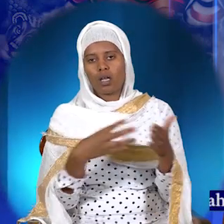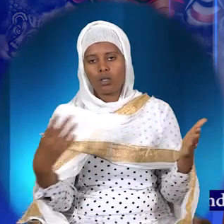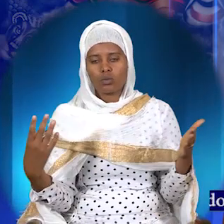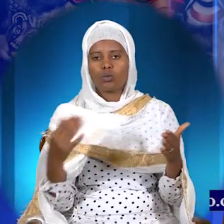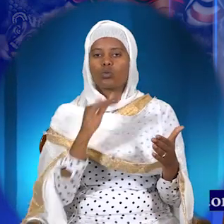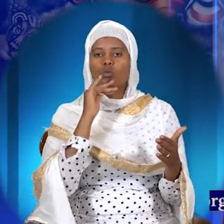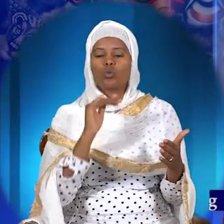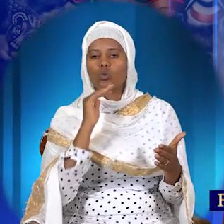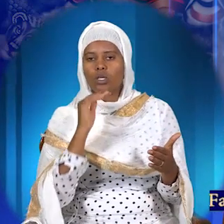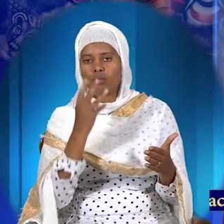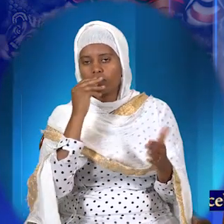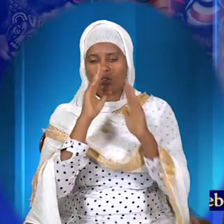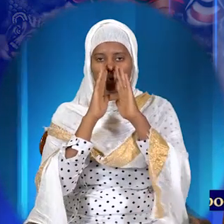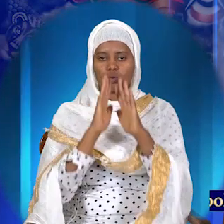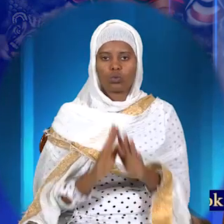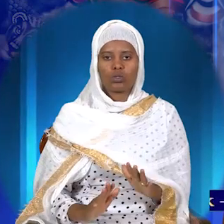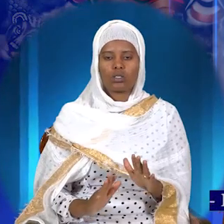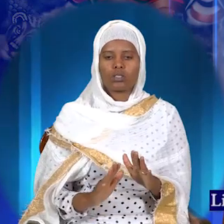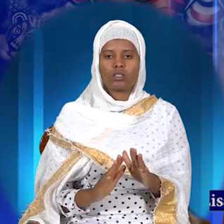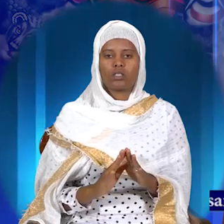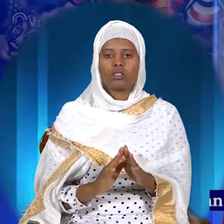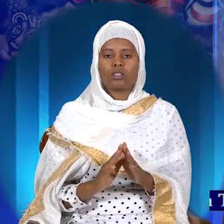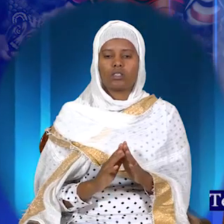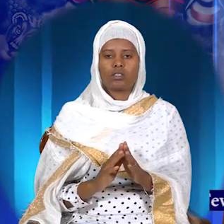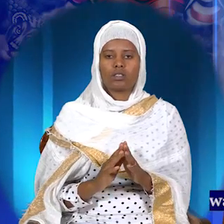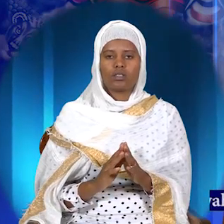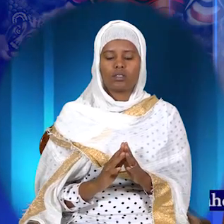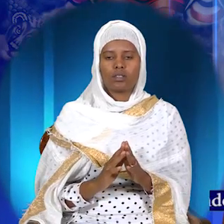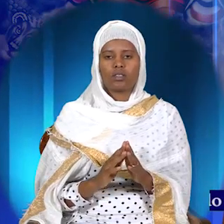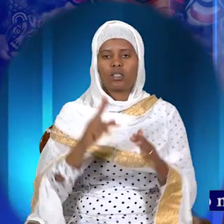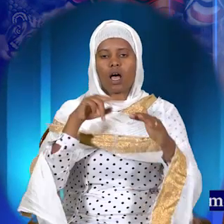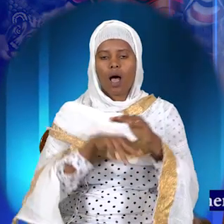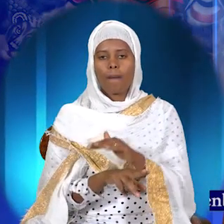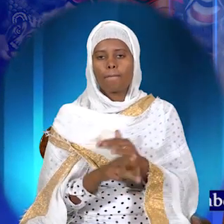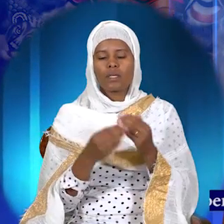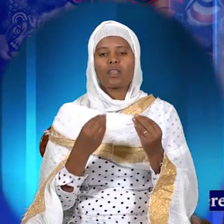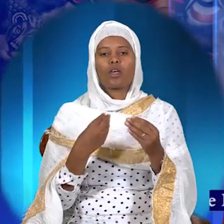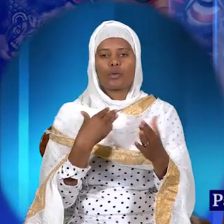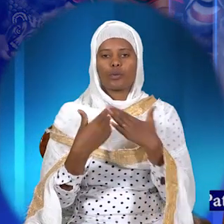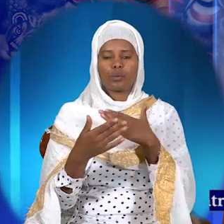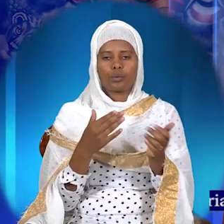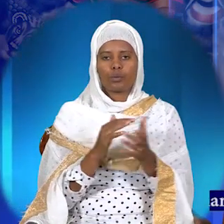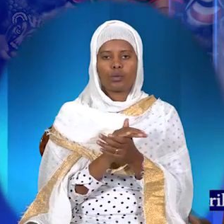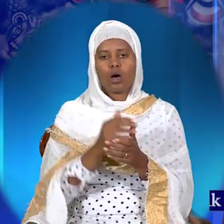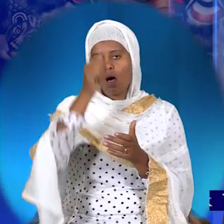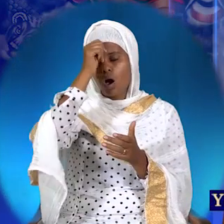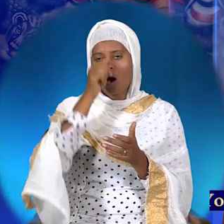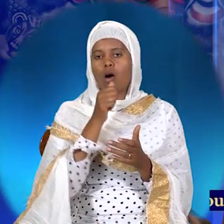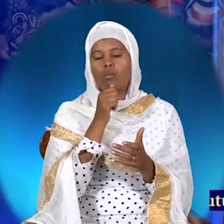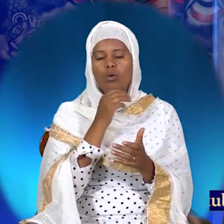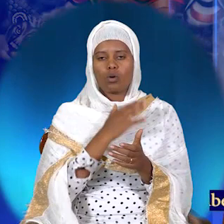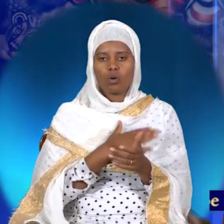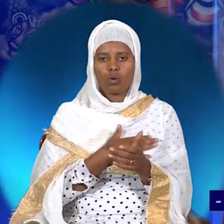ምክንያቱ ንወልድ ዝወለደ ንመንፈስ ቅዱስ ከዓ ዘስረጸ ስለ ዝኾነ ናአብ እንታይ ግብሩ እንተዳኢልና አቦ